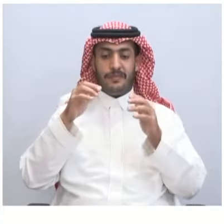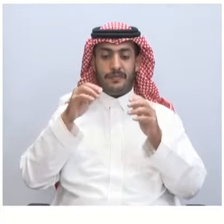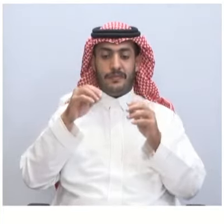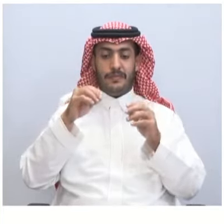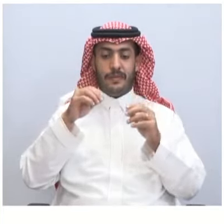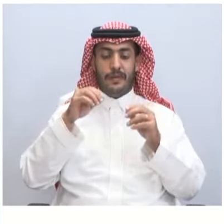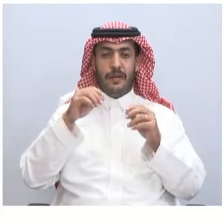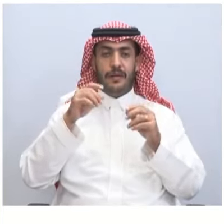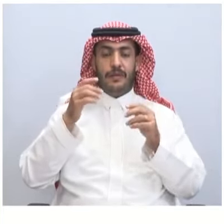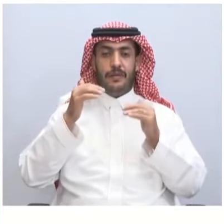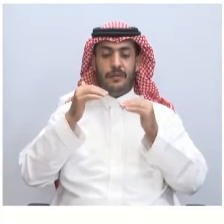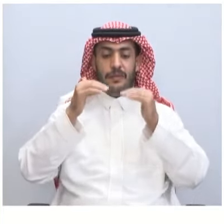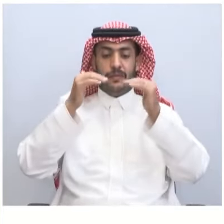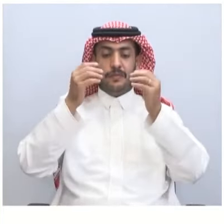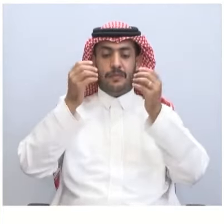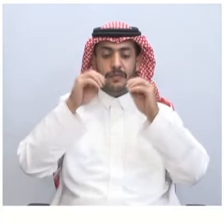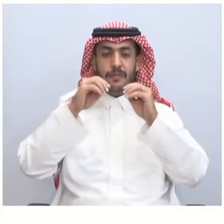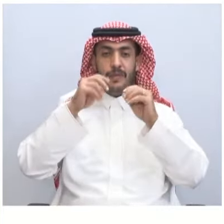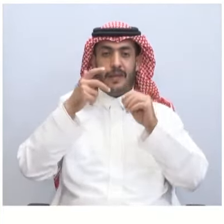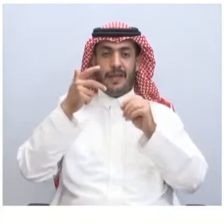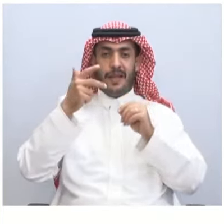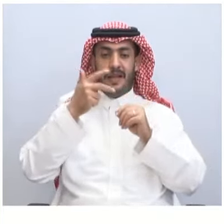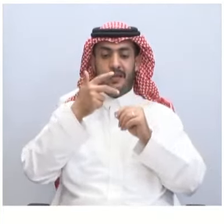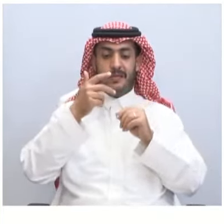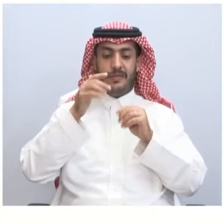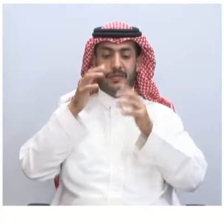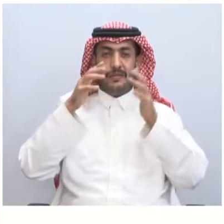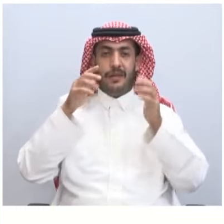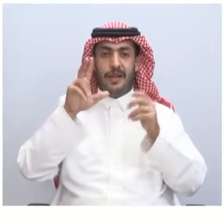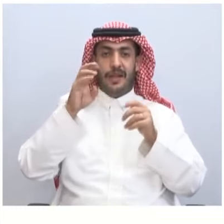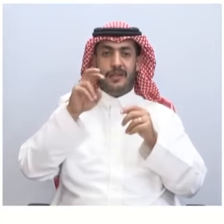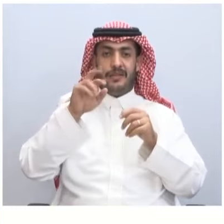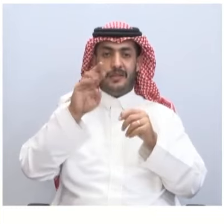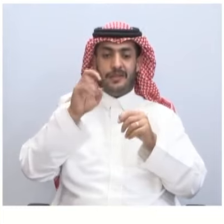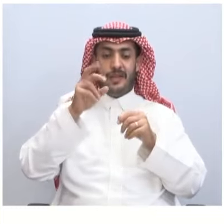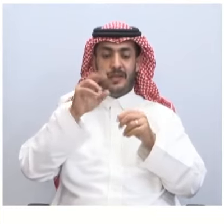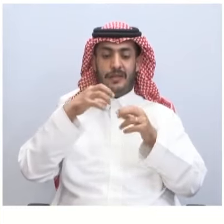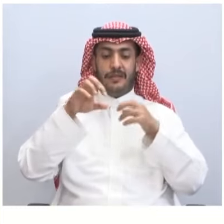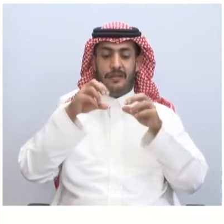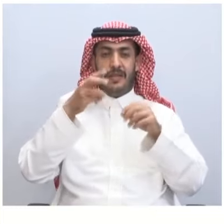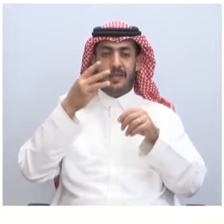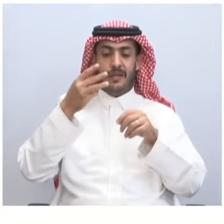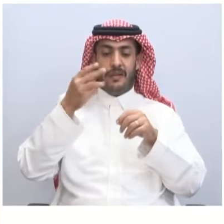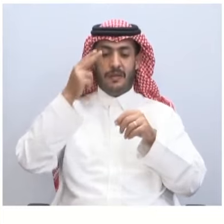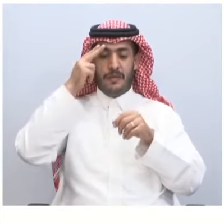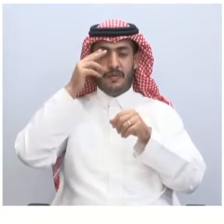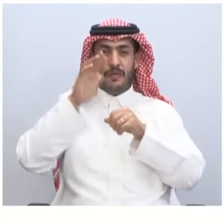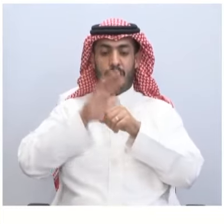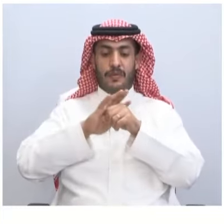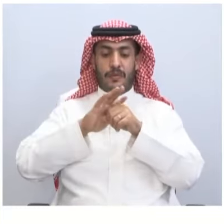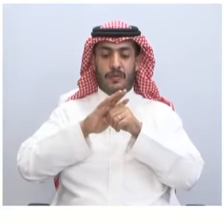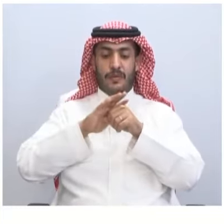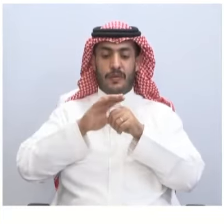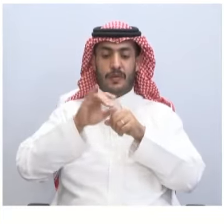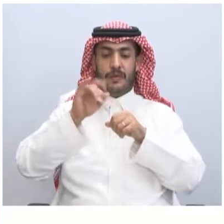الجبال المرت مثل المرتفعات الغربيه جبال الحجاز باقسامها الثلاث المكيه السعوديه